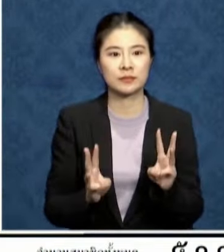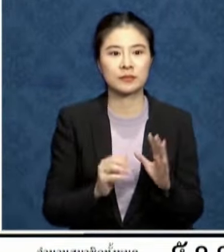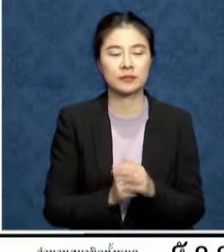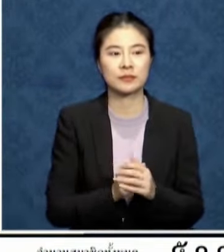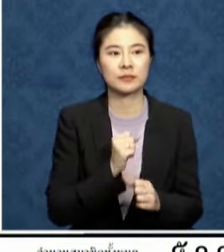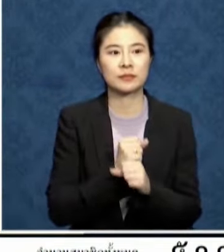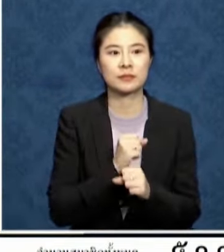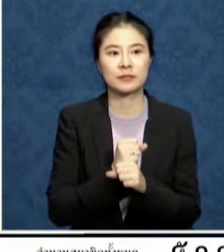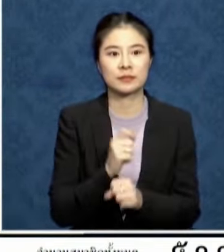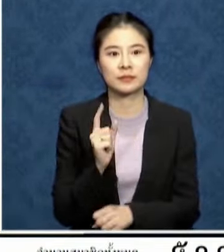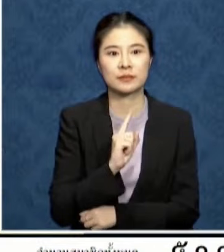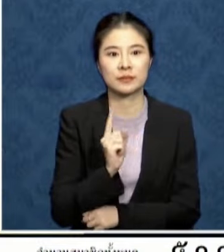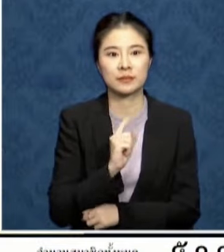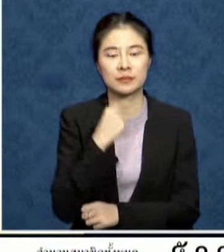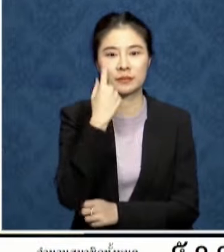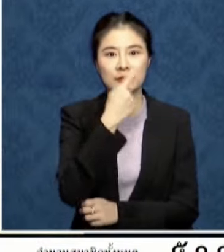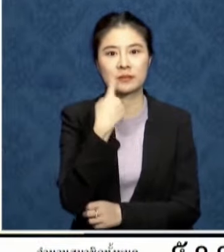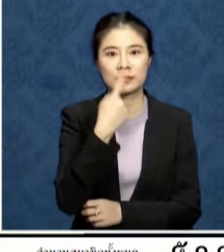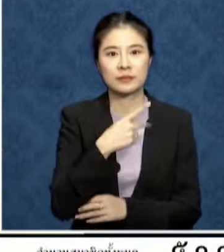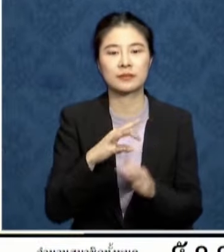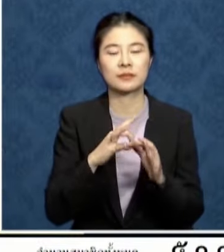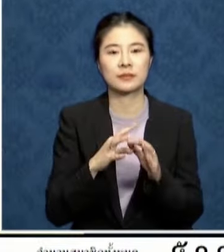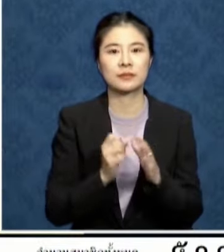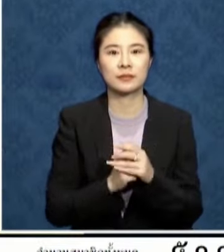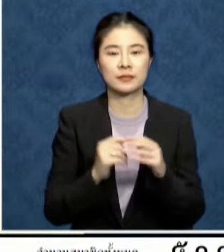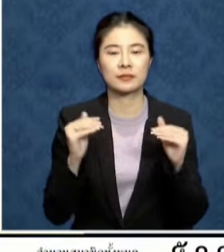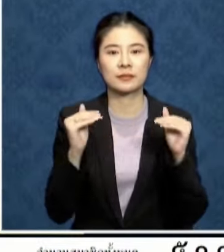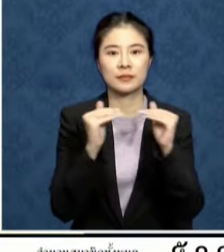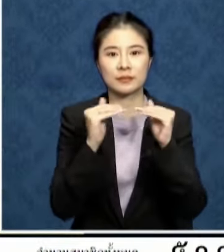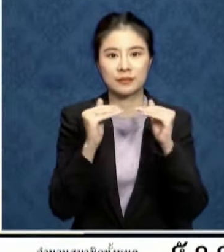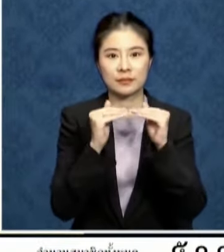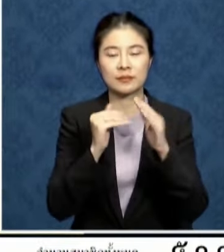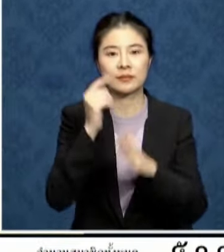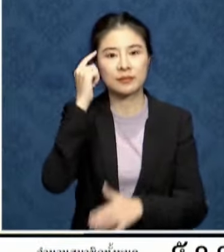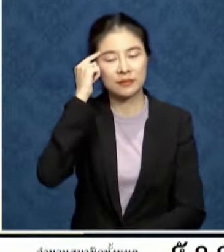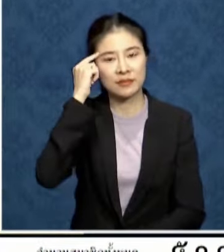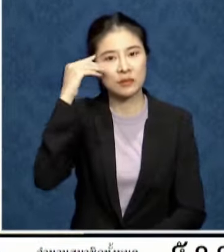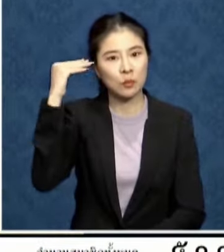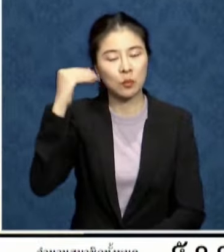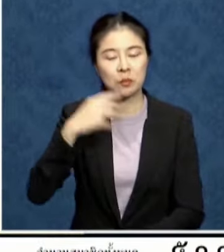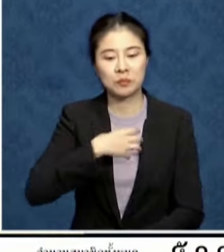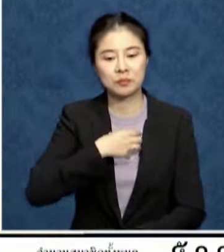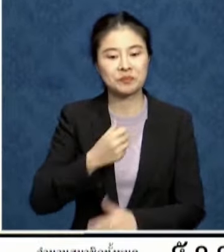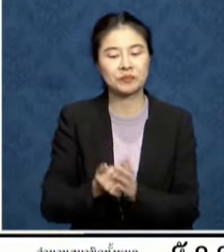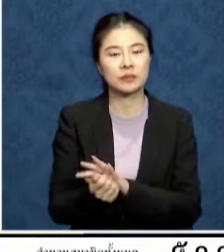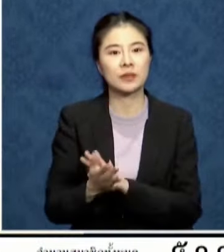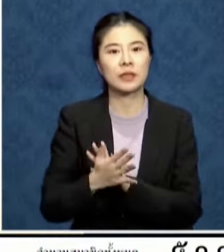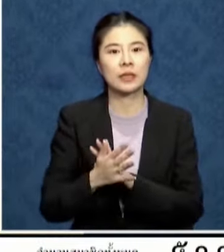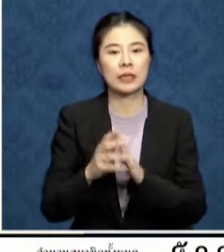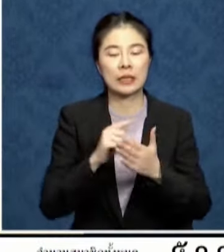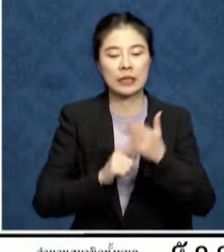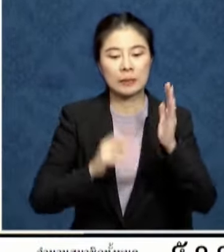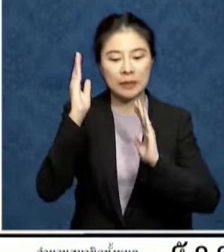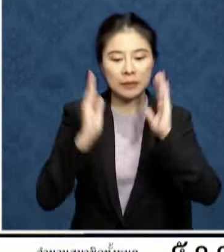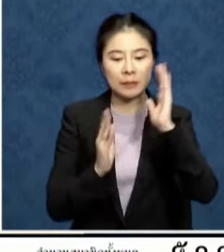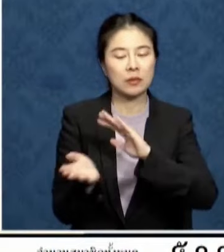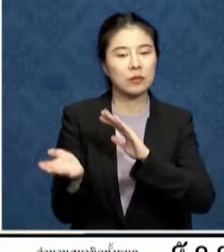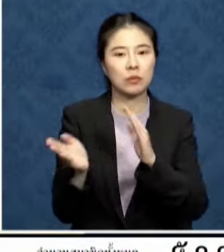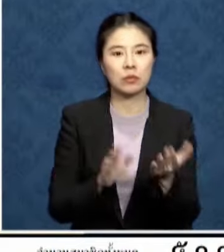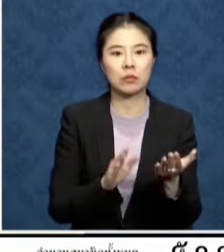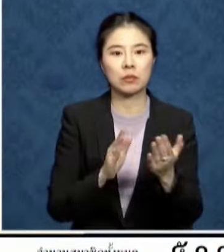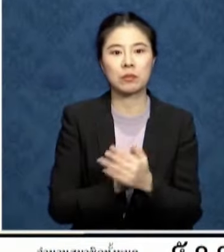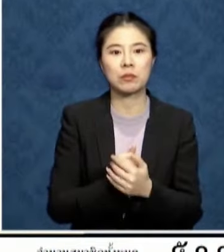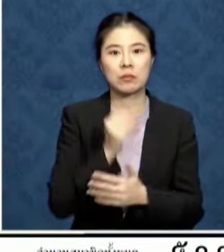เพื่อกดจำนวนคนหรือสัดส่วนคนที่ออกมาใช้สิทธิ์ลงและหวังจะคว่ำประชามติ โดยที่ไม่ให้ผ่านเกณฑ์ชั้นบนทั้ง